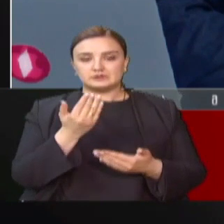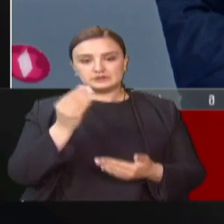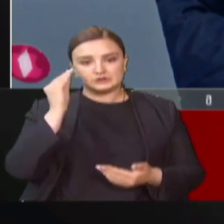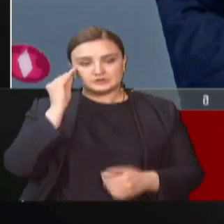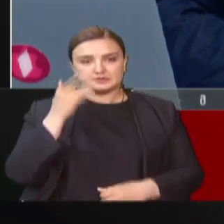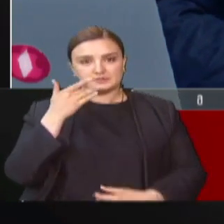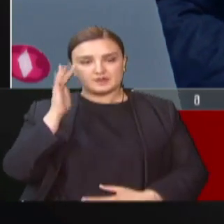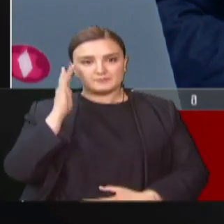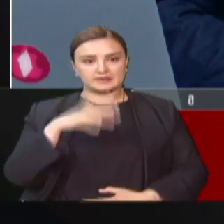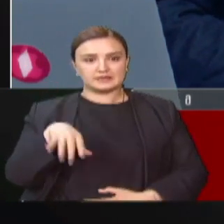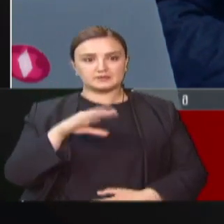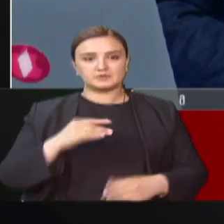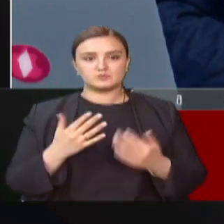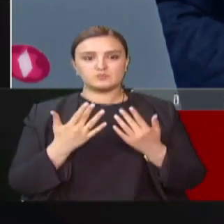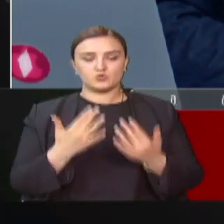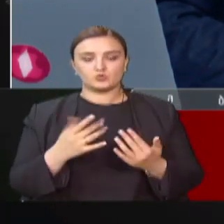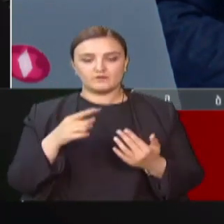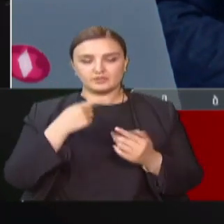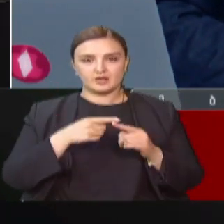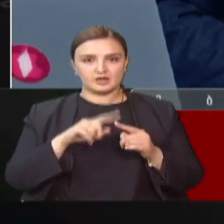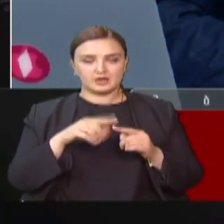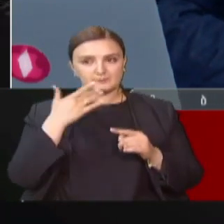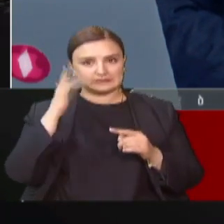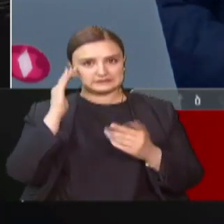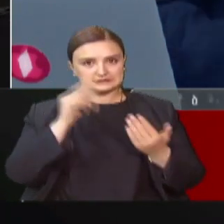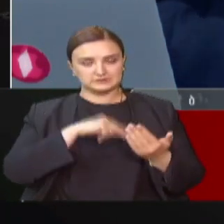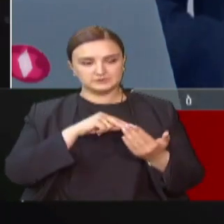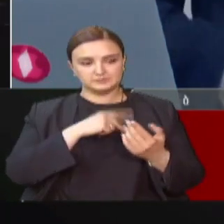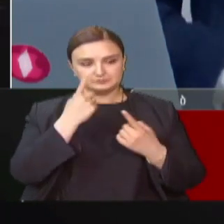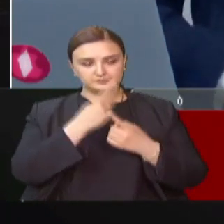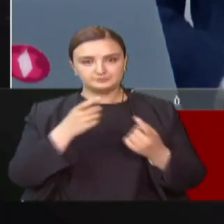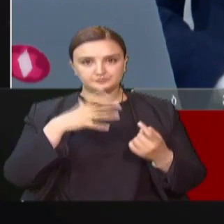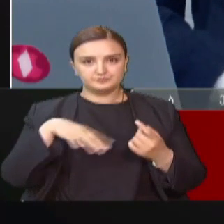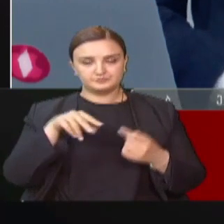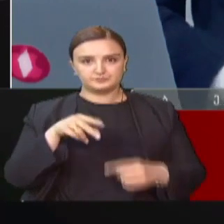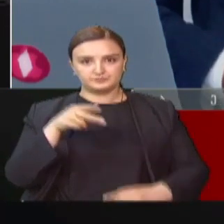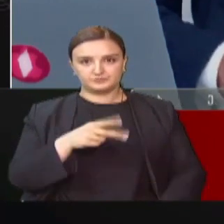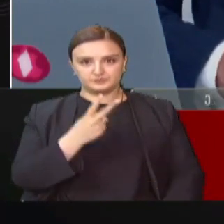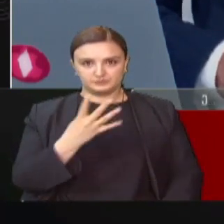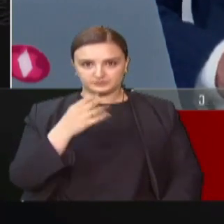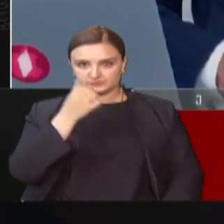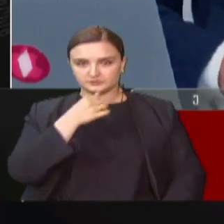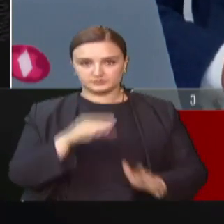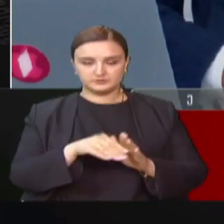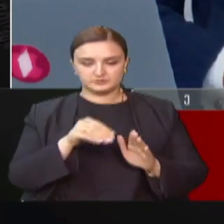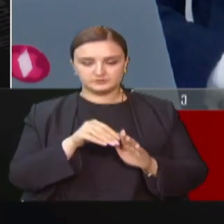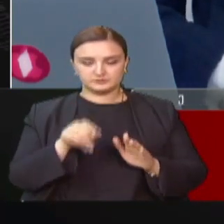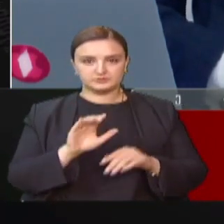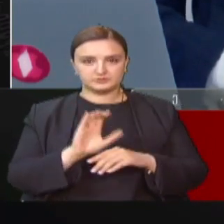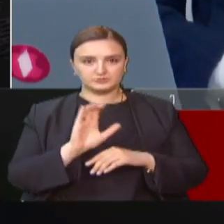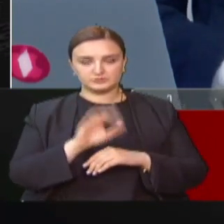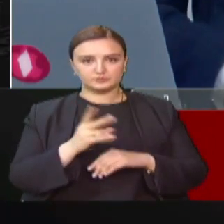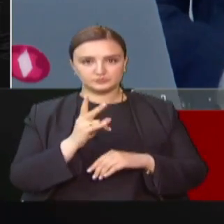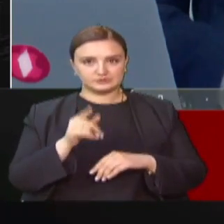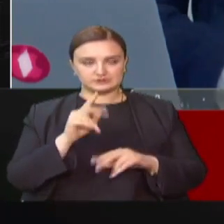americani senatori bine smotchol naza, își ne mimar tăvân șerte boli, ștate bici administrația strum să cartul și orietas, odată odată bici sarcine ne bici tuis gamoi examos zero